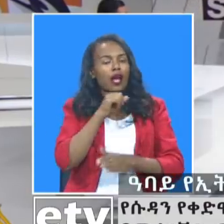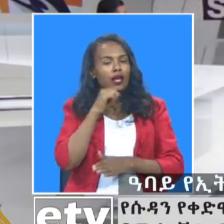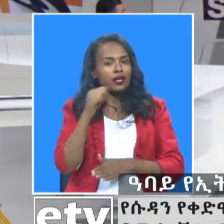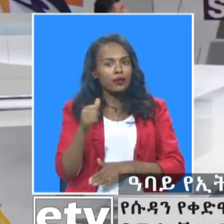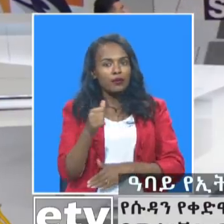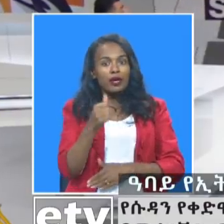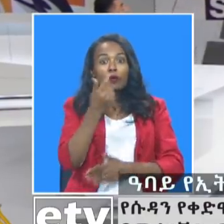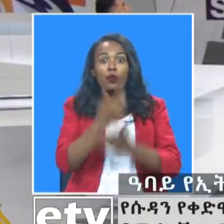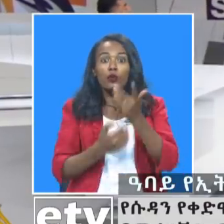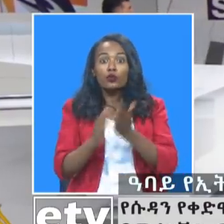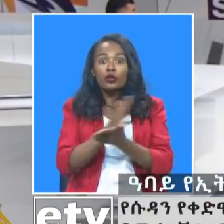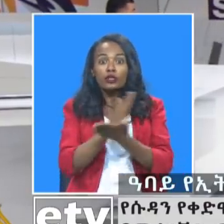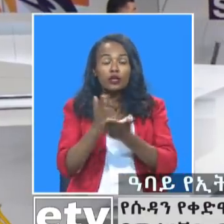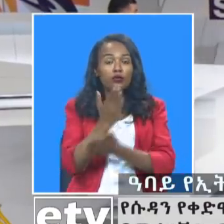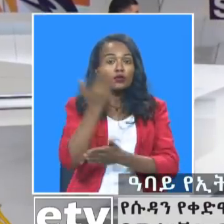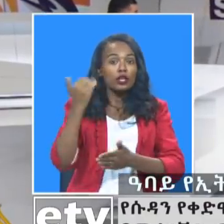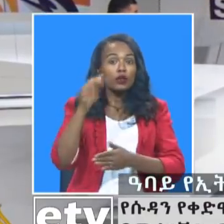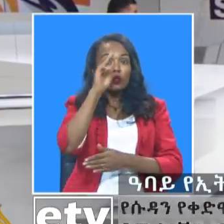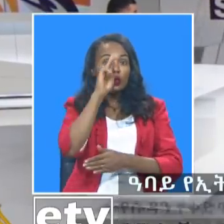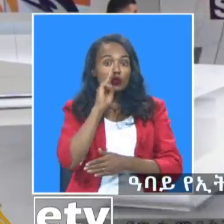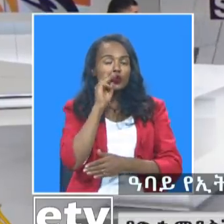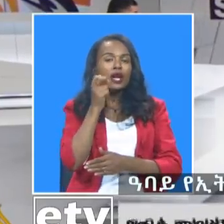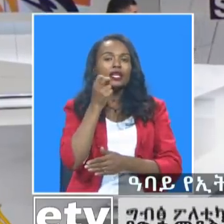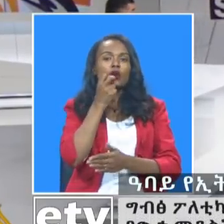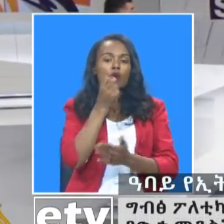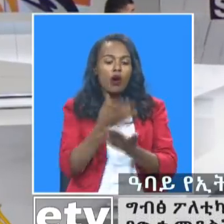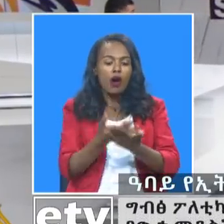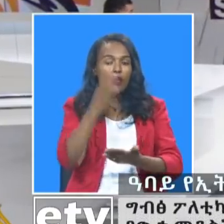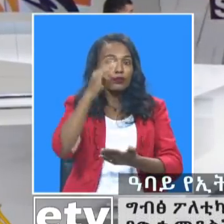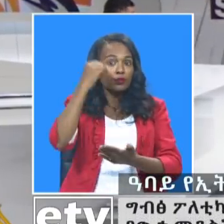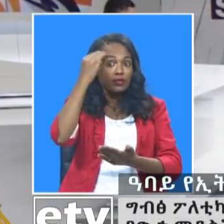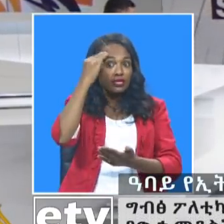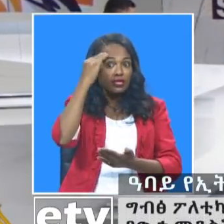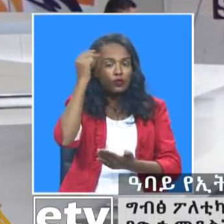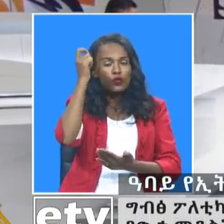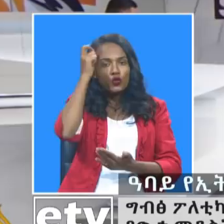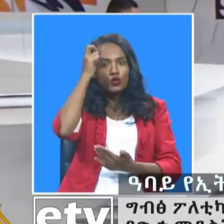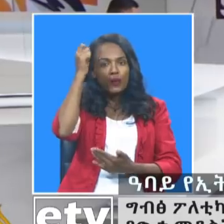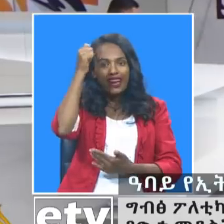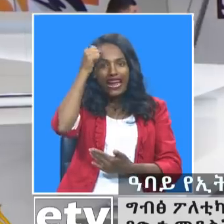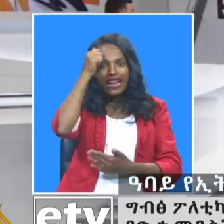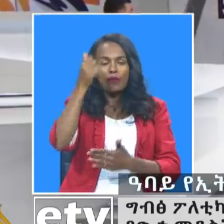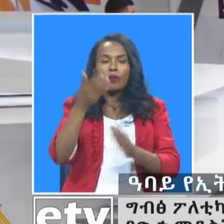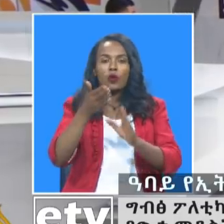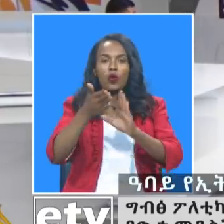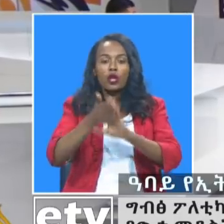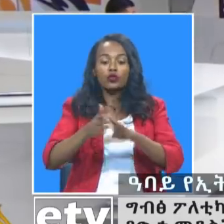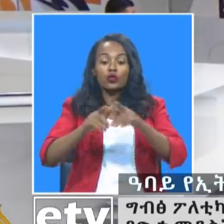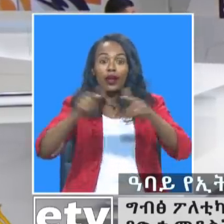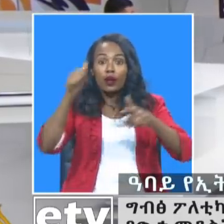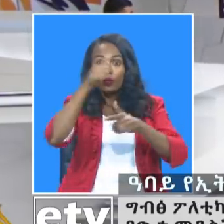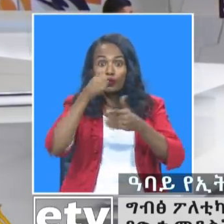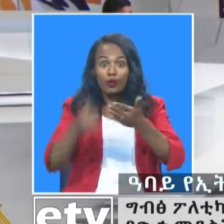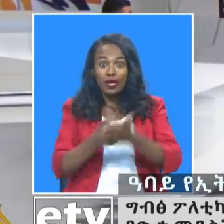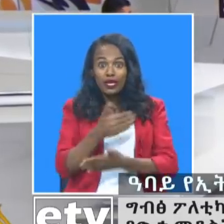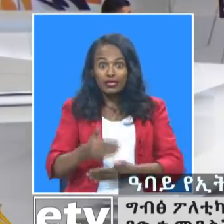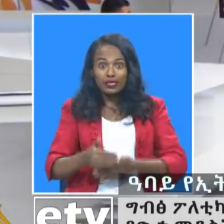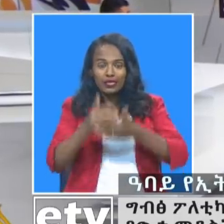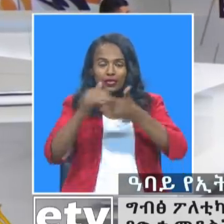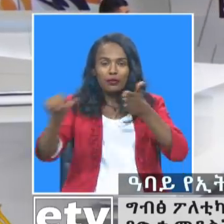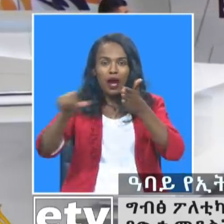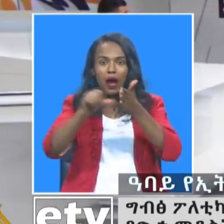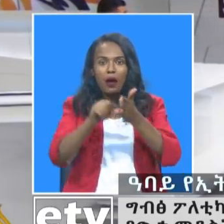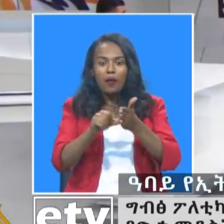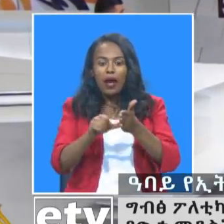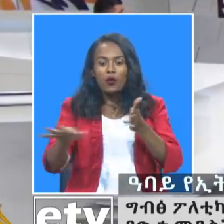በውይይቱ የተሳተፉት የቀድሞ የሱዳን የውሃ ሀብትና የመስኖ ሚኒስትር ኦስማን አልቶም በበኩላቸው ታላቁ የኢትዮጵያ ህዳሴ ግድብ ከአባይ